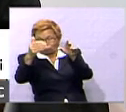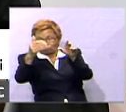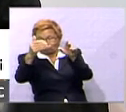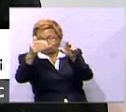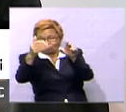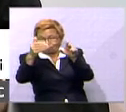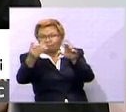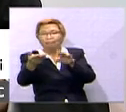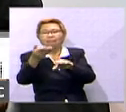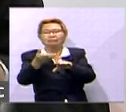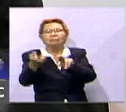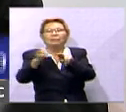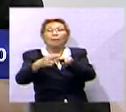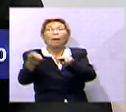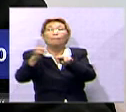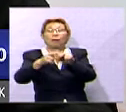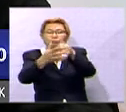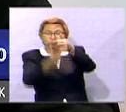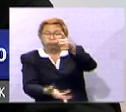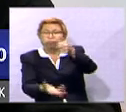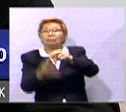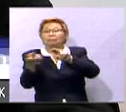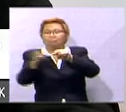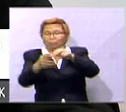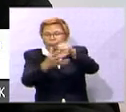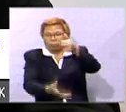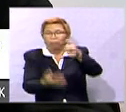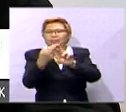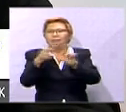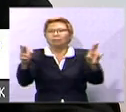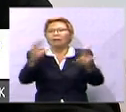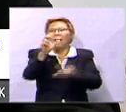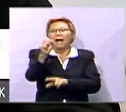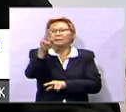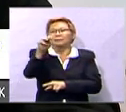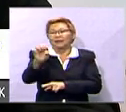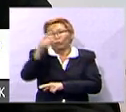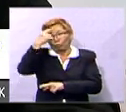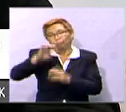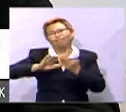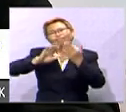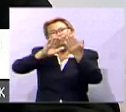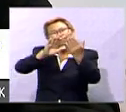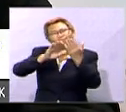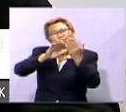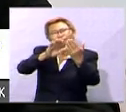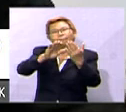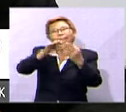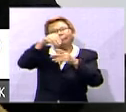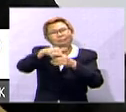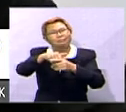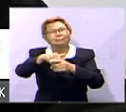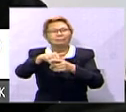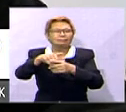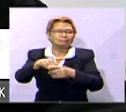terhadap penambahan peruntukan kepada penyediaan SME untuk menghadapi dalam